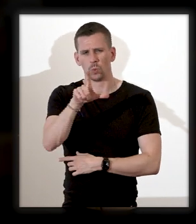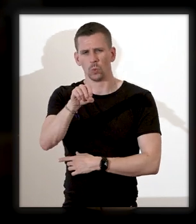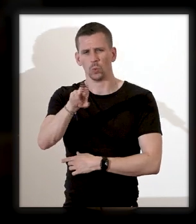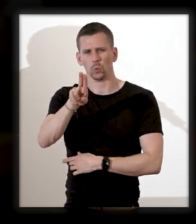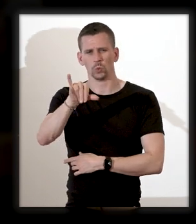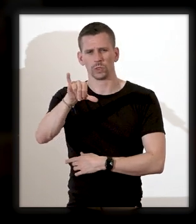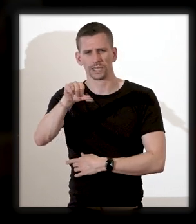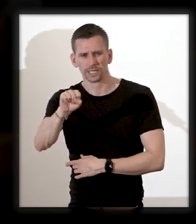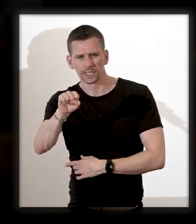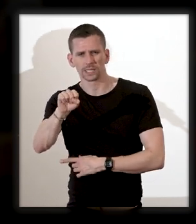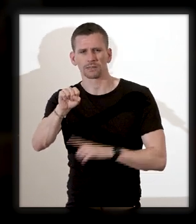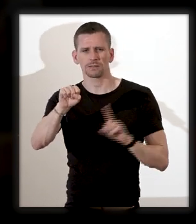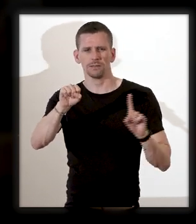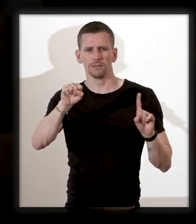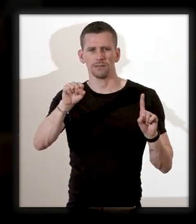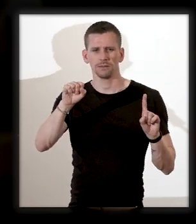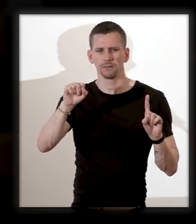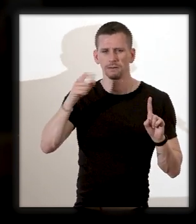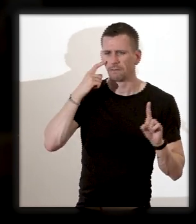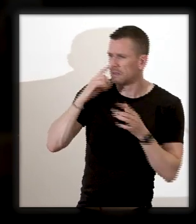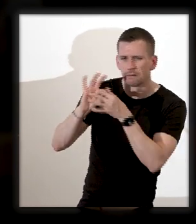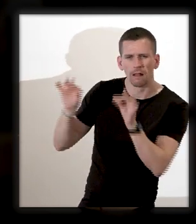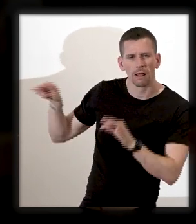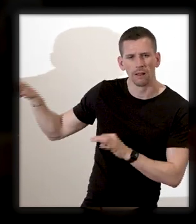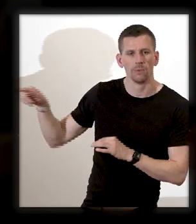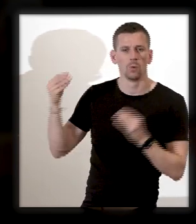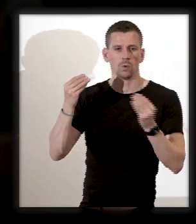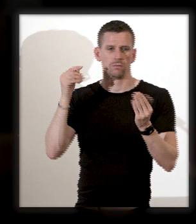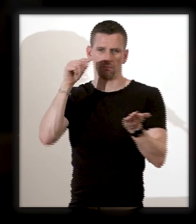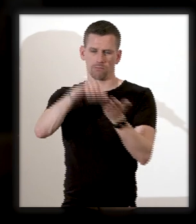français, juin 1852, et il localise aussi